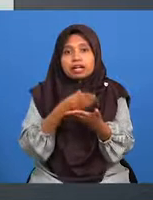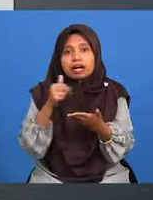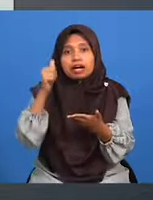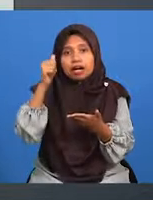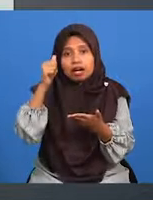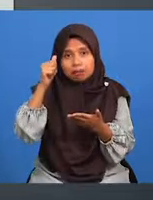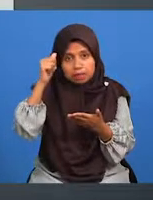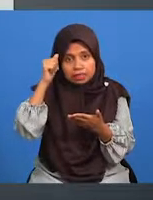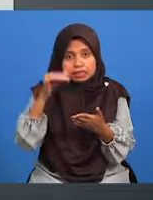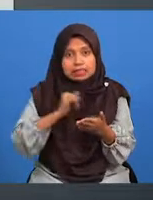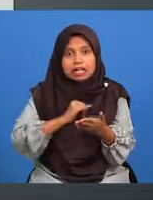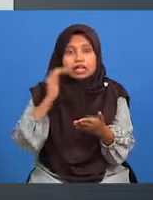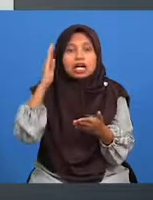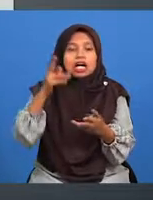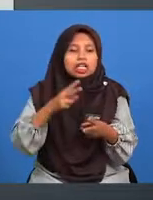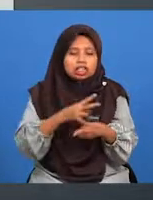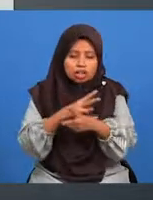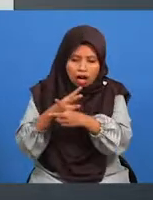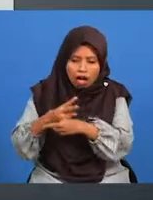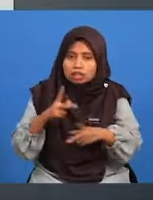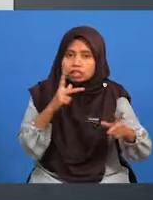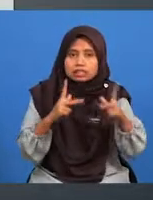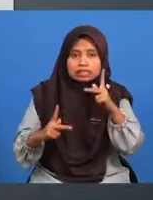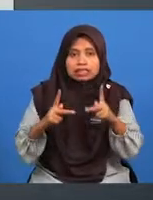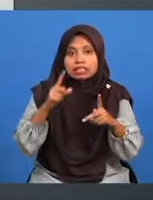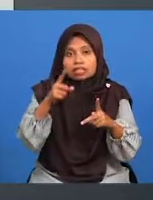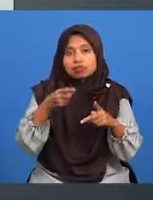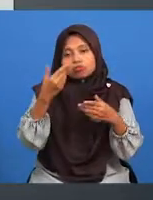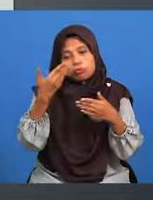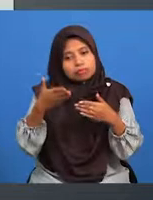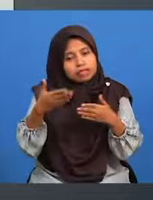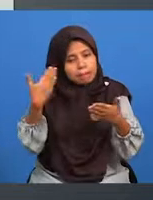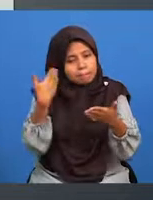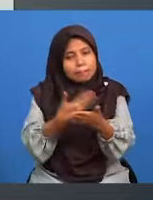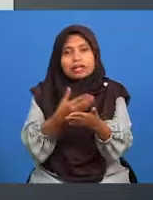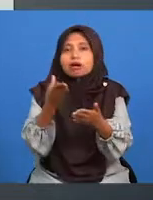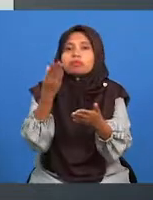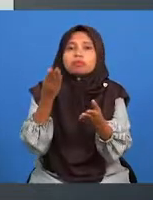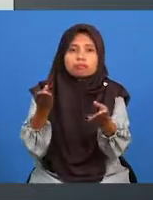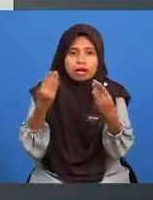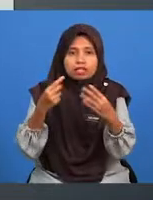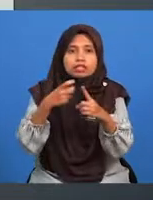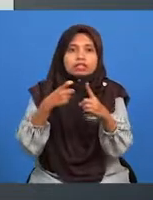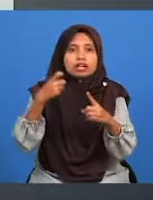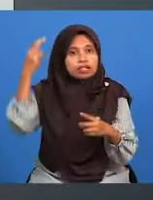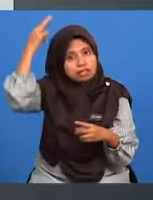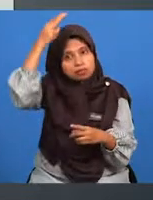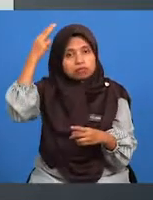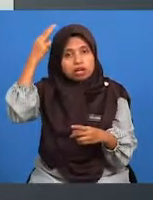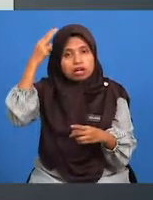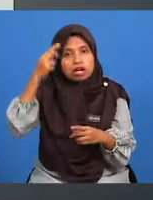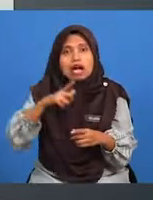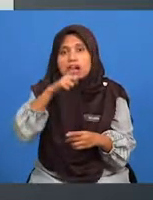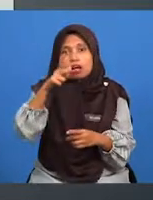saya akan menjaga kereta awak dengan baik sehingga awak pulang dari Mekah. Lafaz